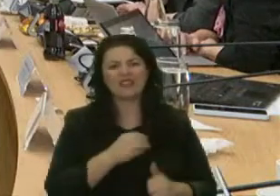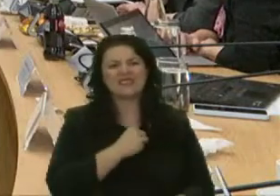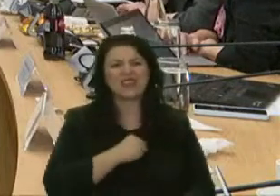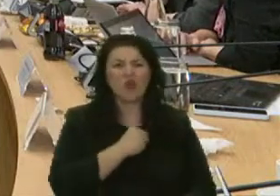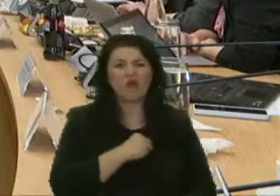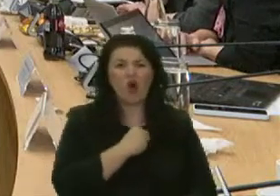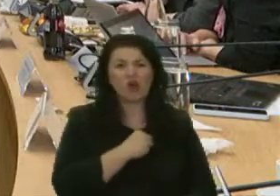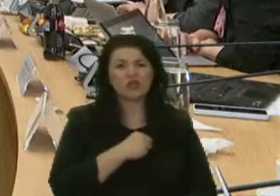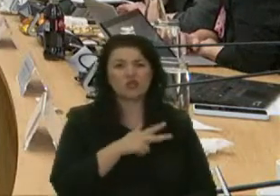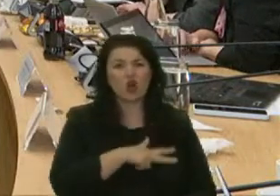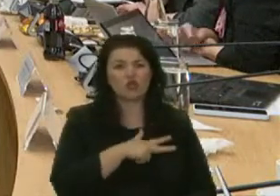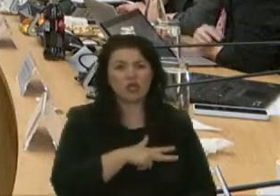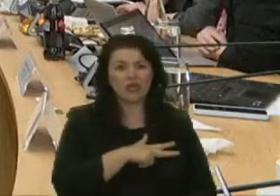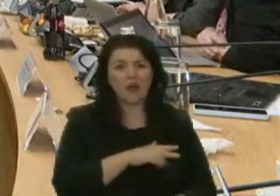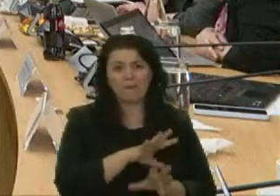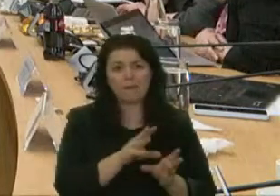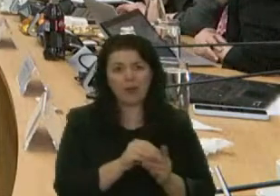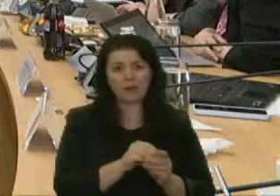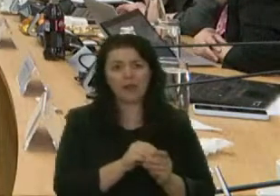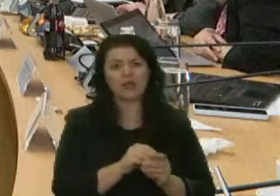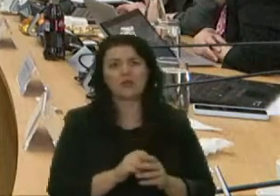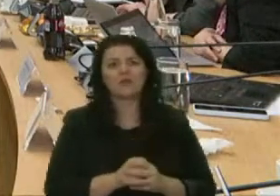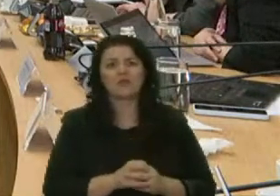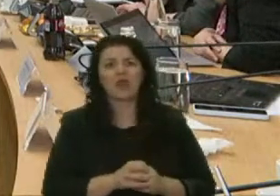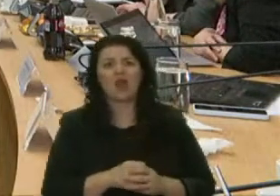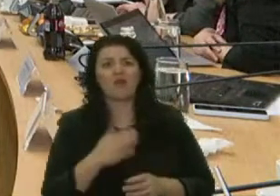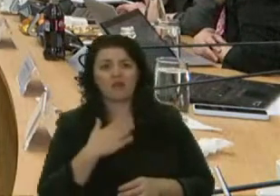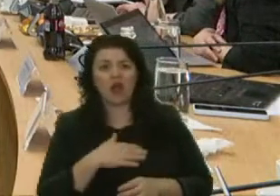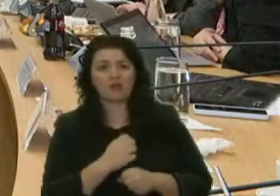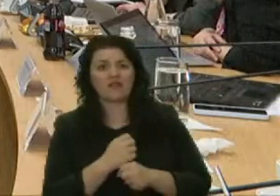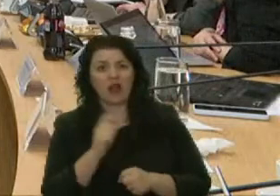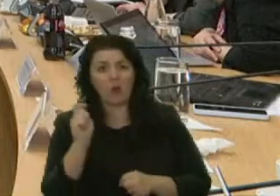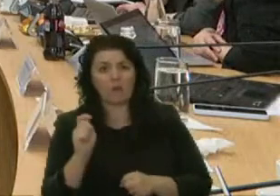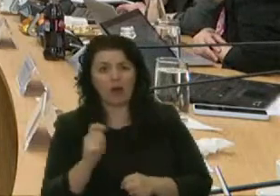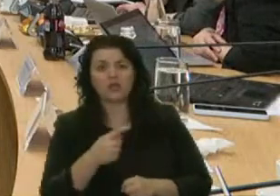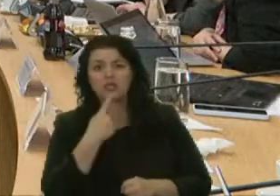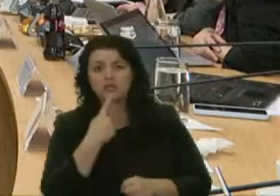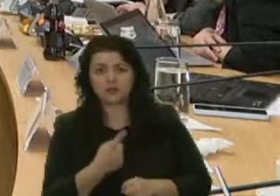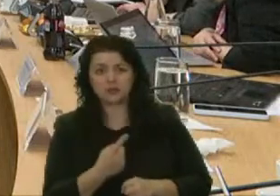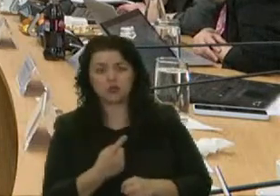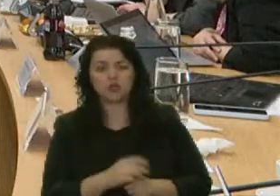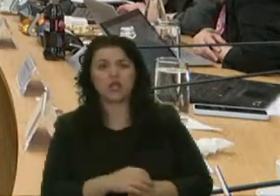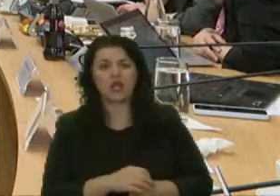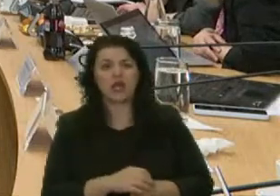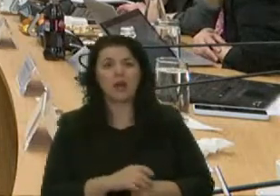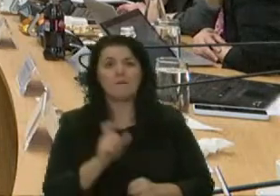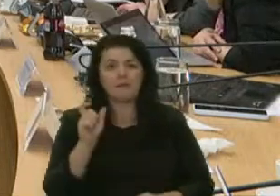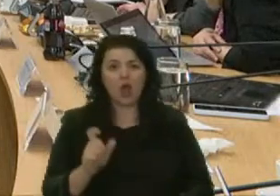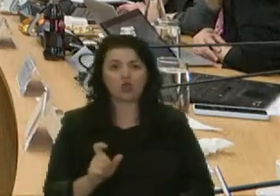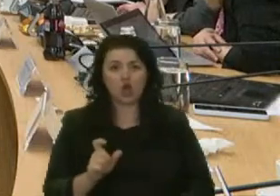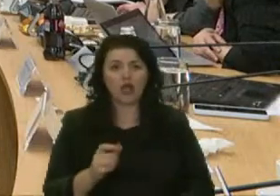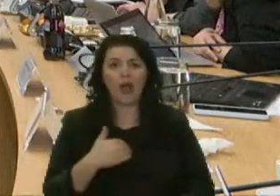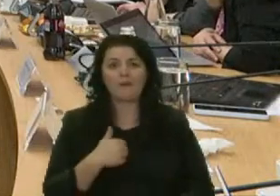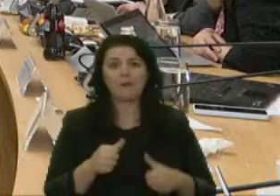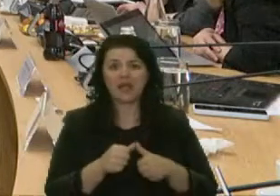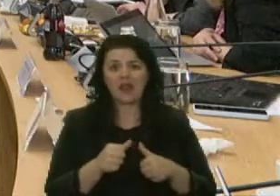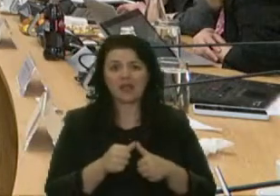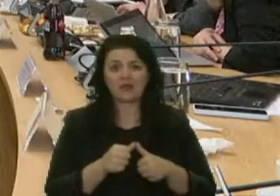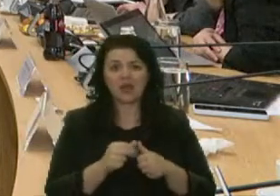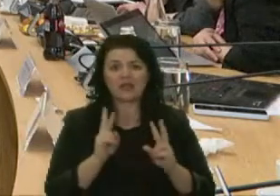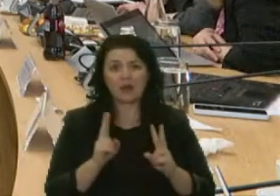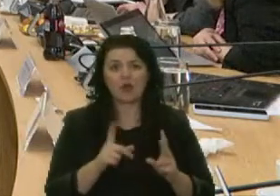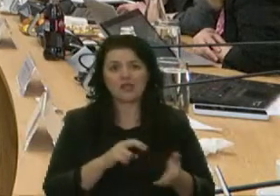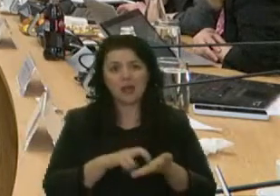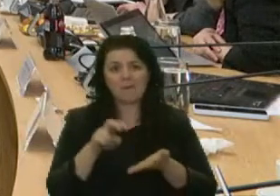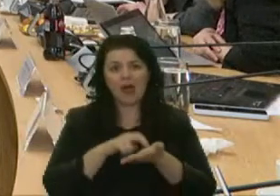social pentru pacienți și aparținători și o să fac o mică pauză aici să vă spun că personal Am o prietenă care ar trebui să